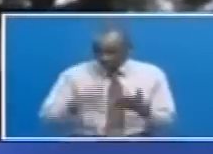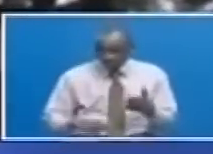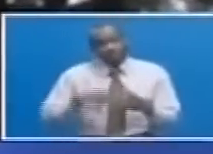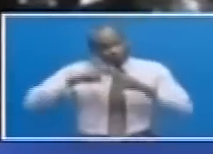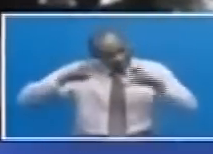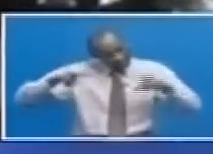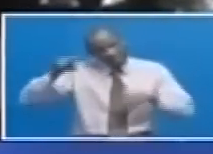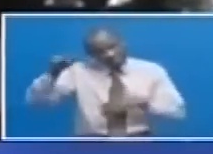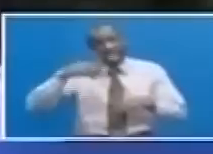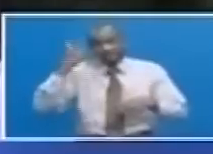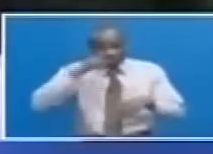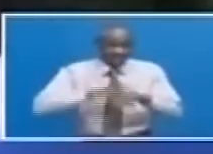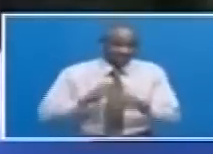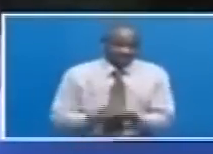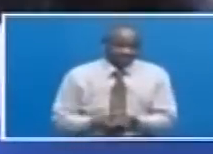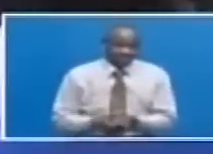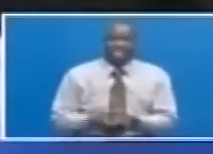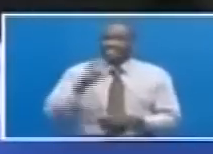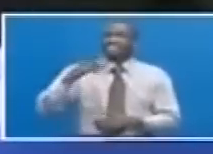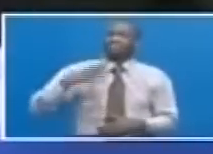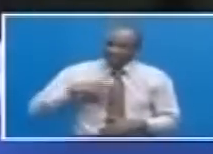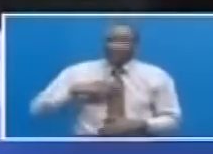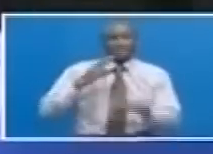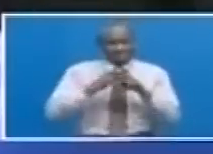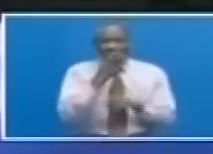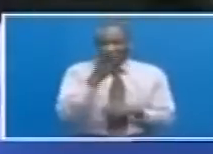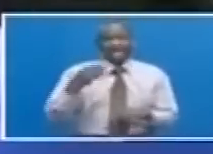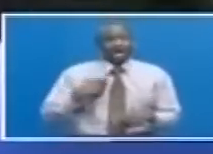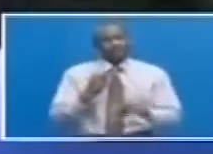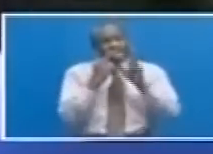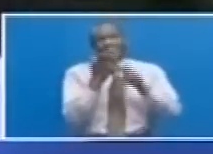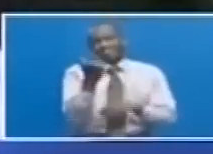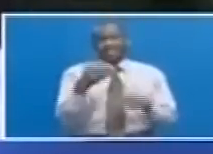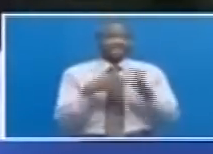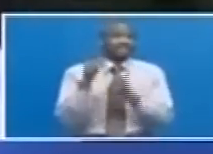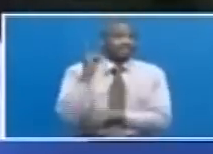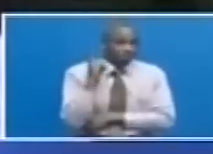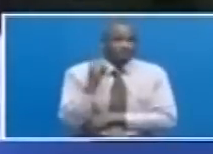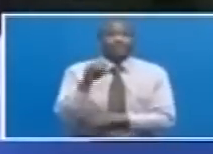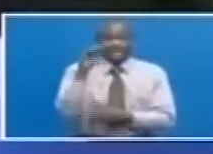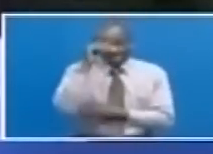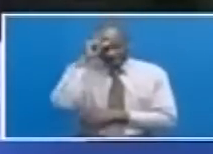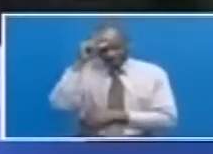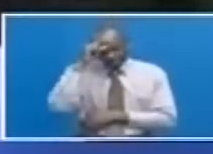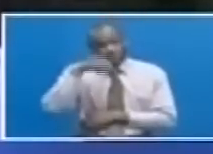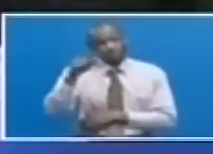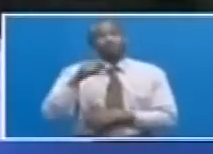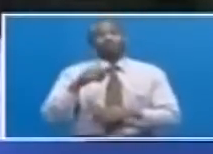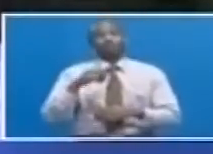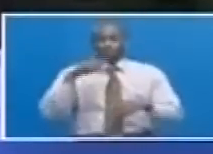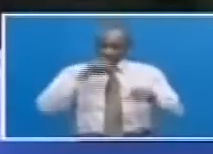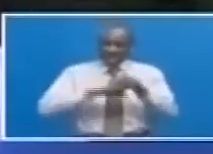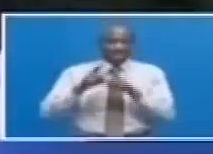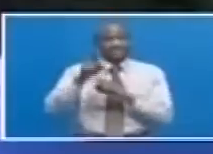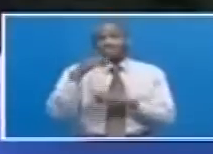msako unafanywa mara kwa mara. Hao watu ambao wametajwa kwamba wana mapunduki haramu, tunaomba serikali wachukulia hatua, walete